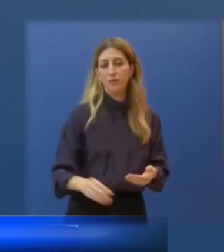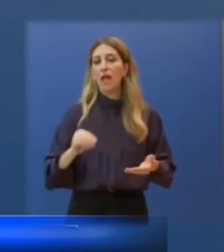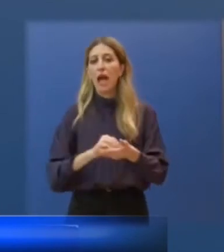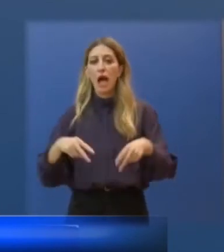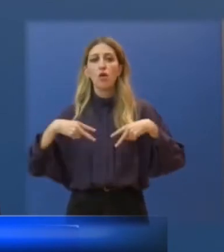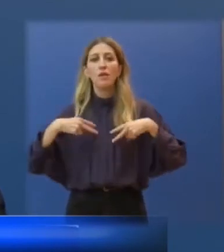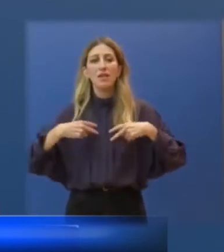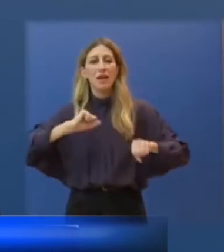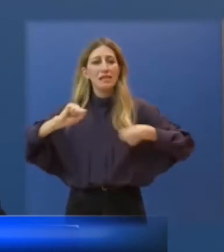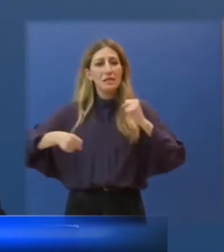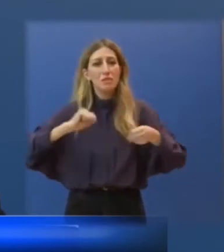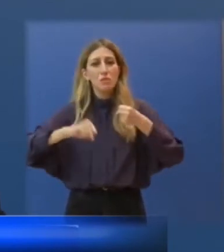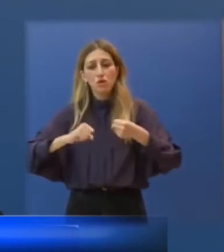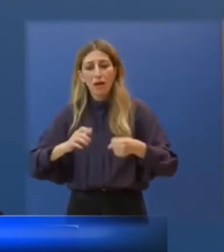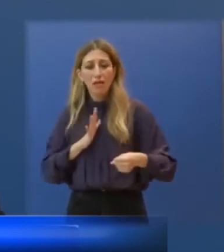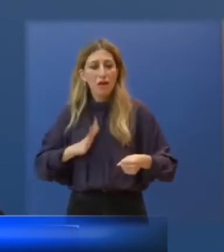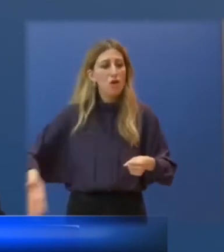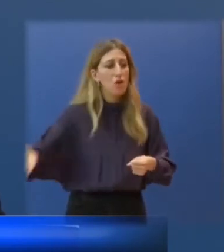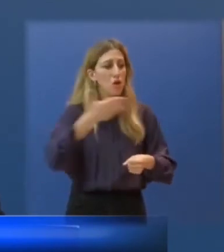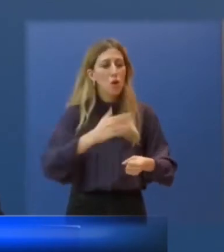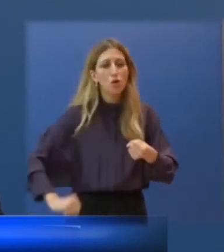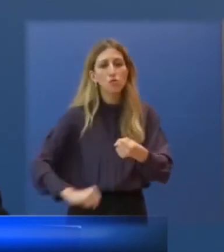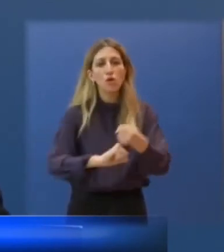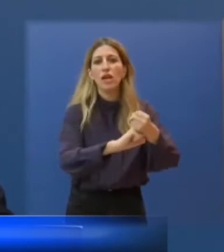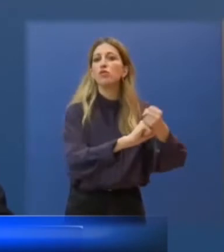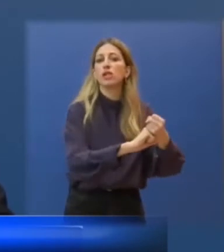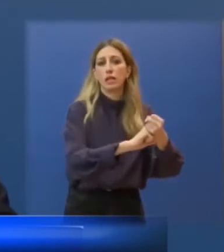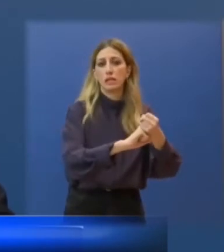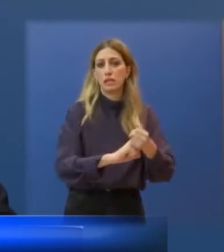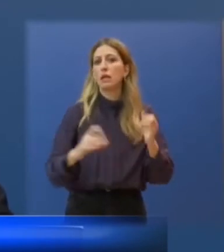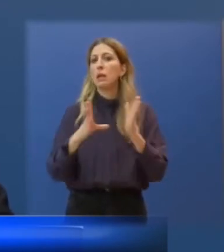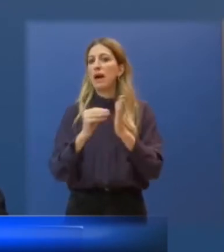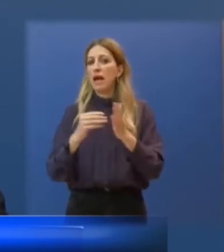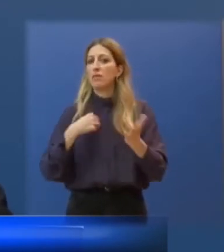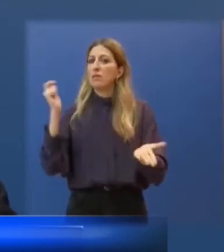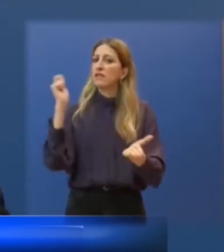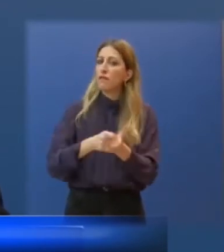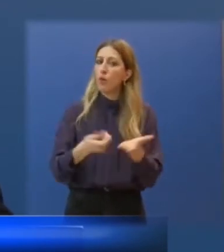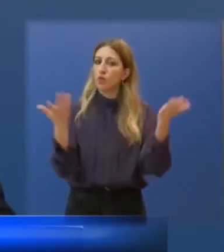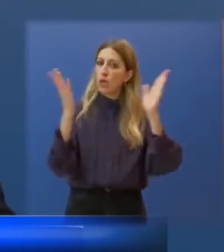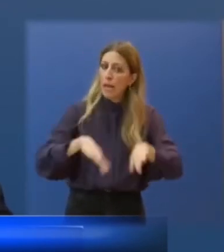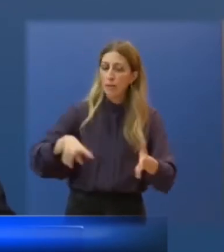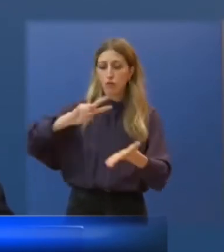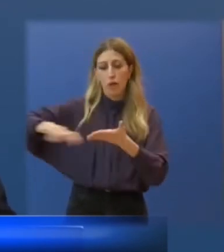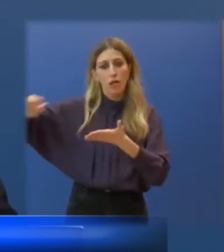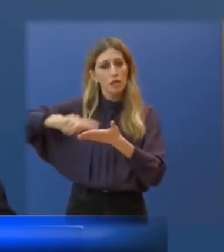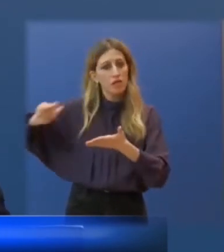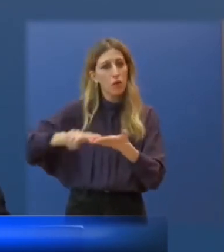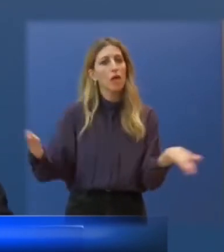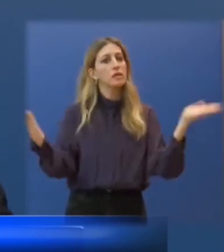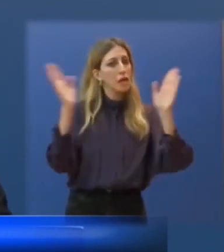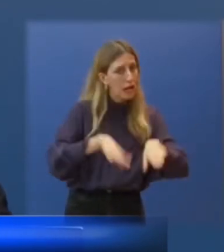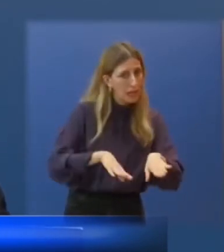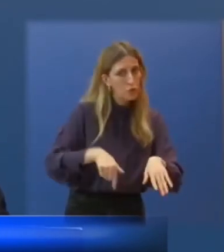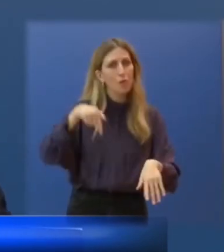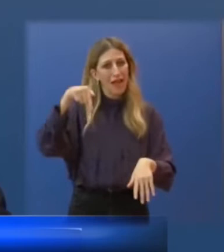διαθέσιμου εισοδήματος των πολιτών. Έτσι, στις μειώσεις φόρων και ασφαλιστικών εισφορών που ξεκίνησαν από την πρώτη στιγμή, προσθέθηκε τώρα νέα μείωση του